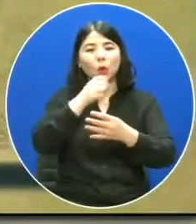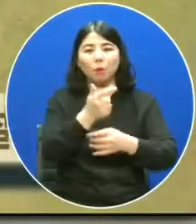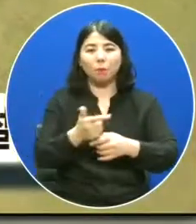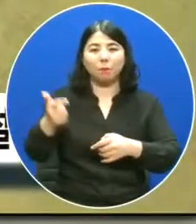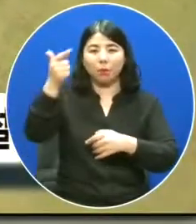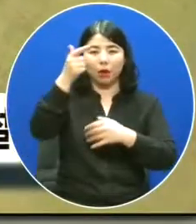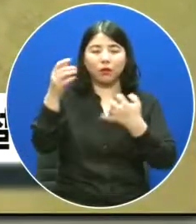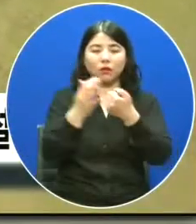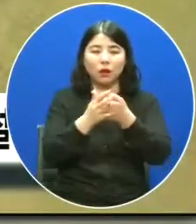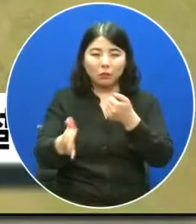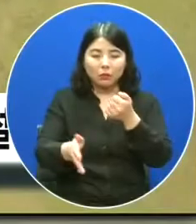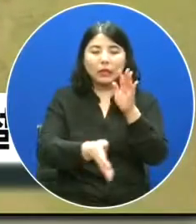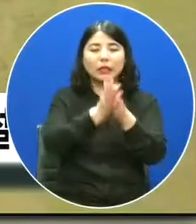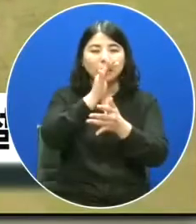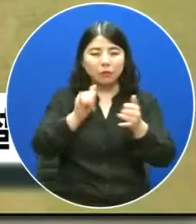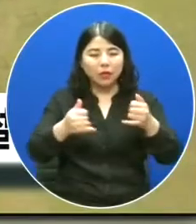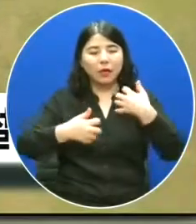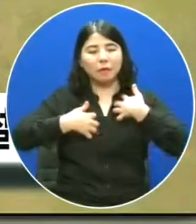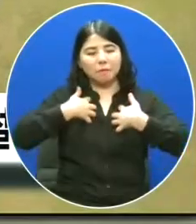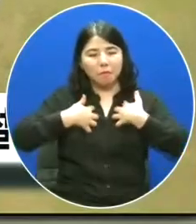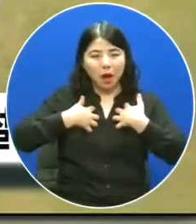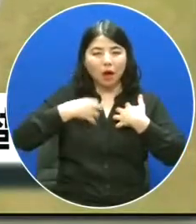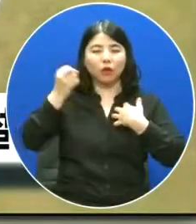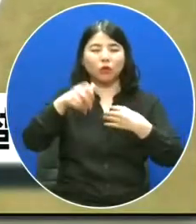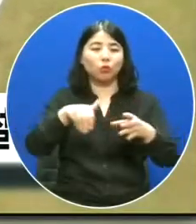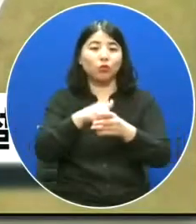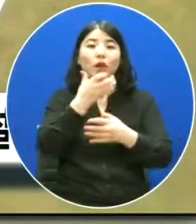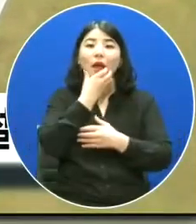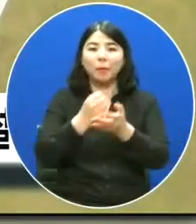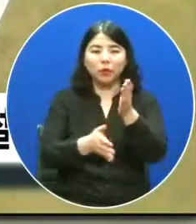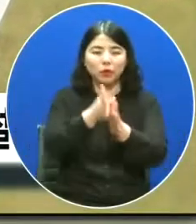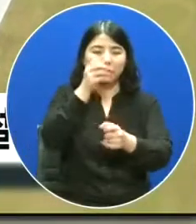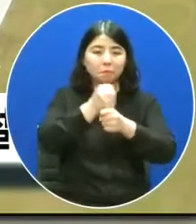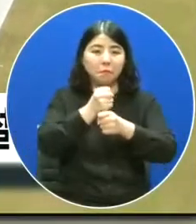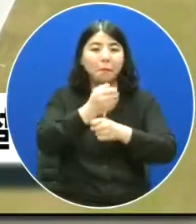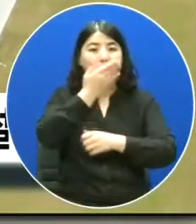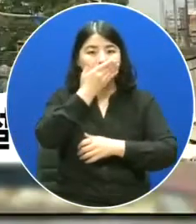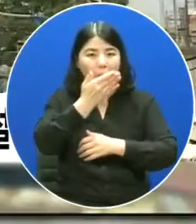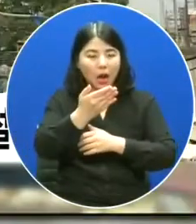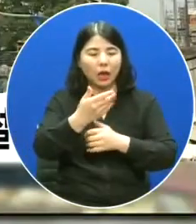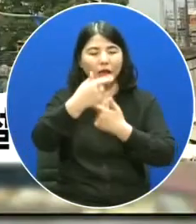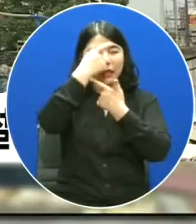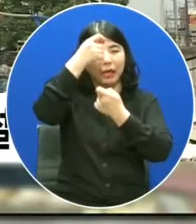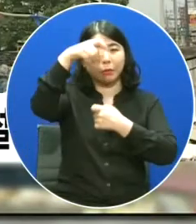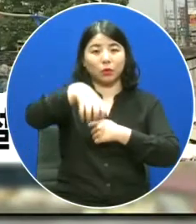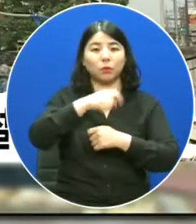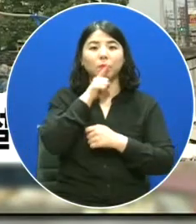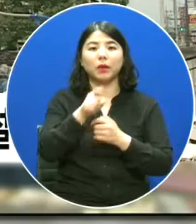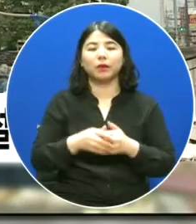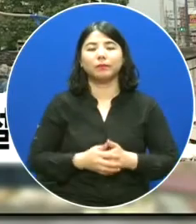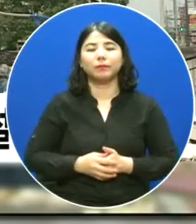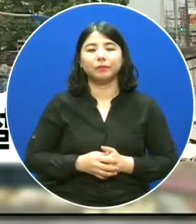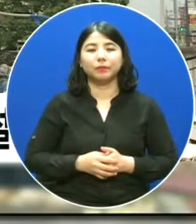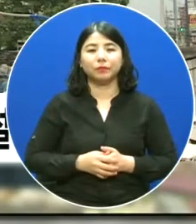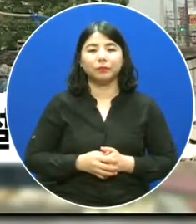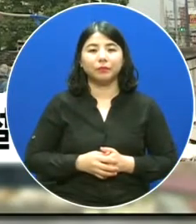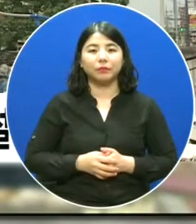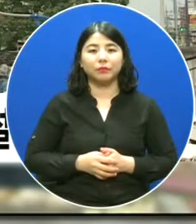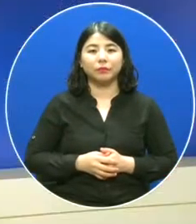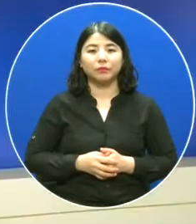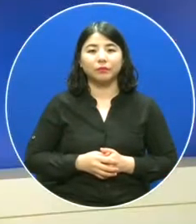효과로 시민들에게 삶의 질과 문화로 행복한 도시를 만들 수 있는 최적지라는 것입니다.